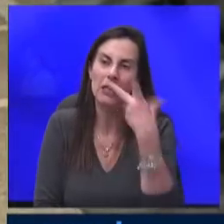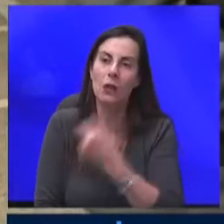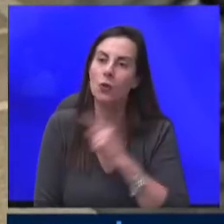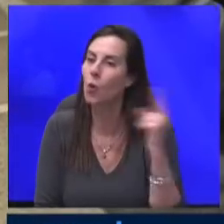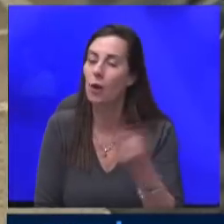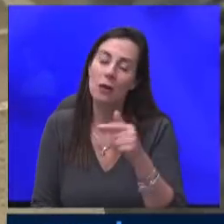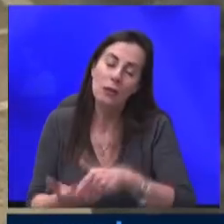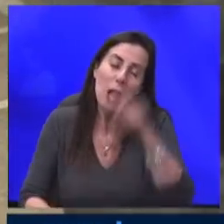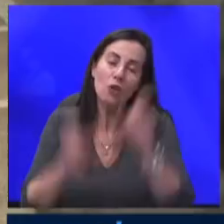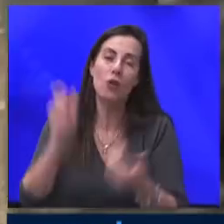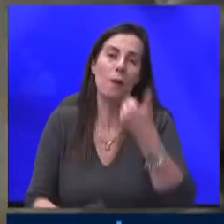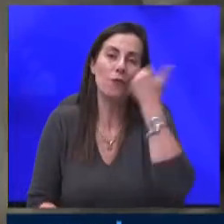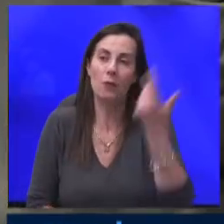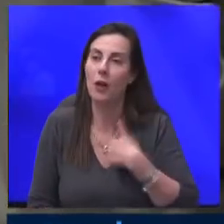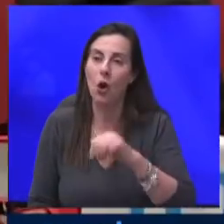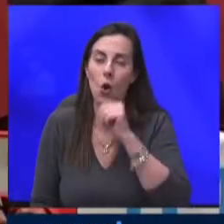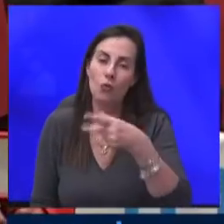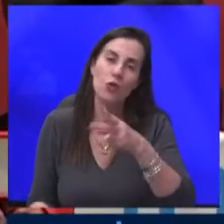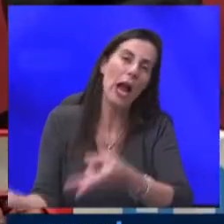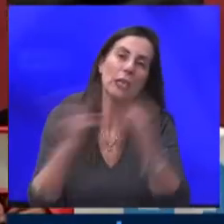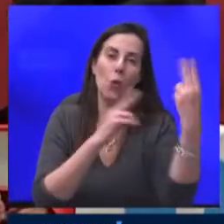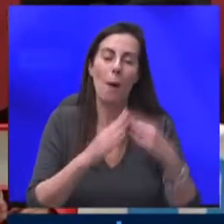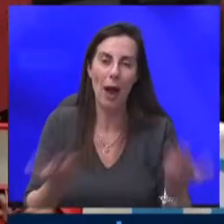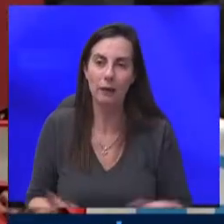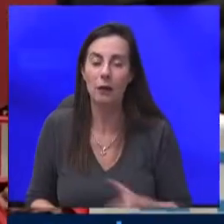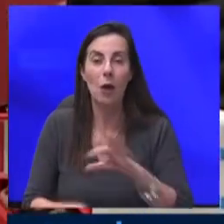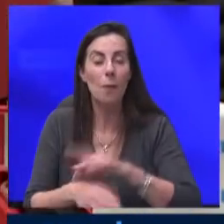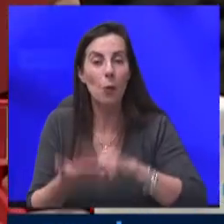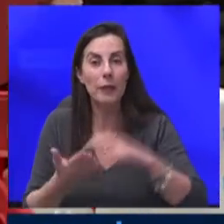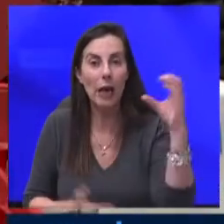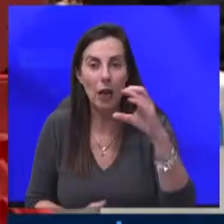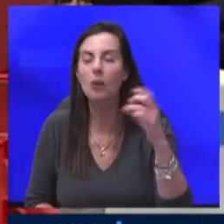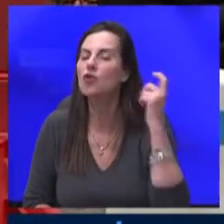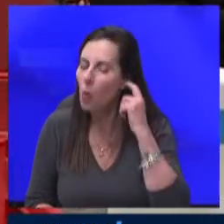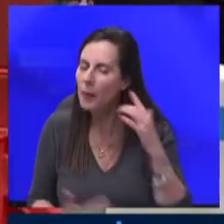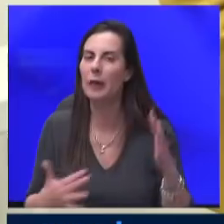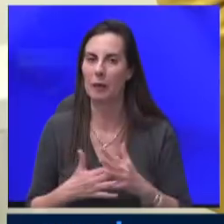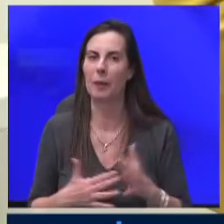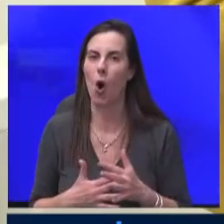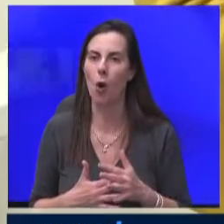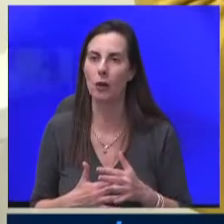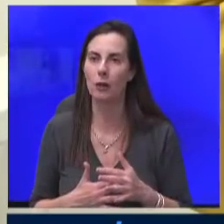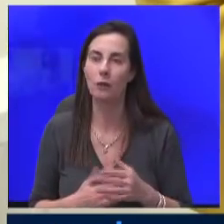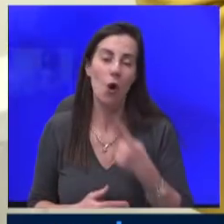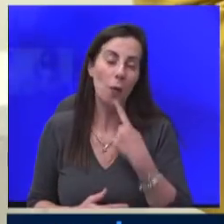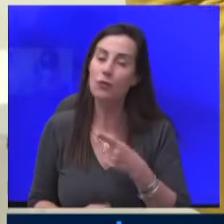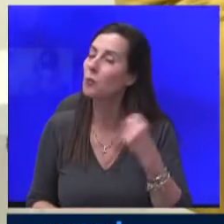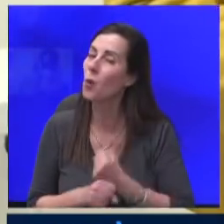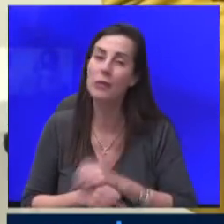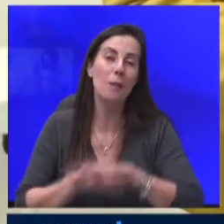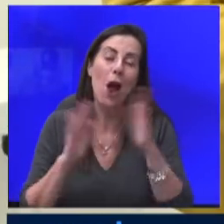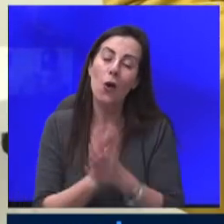כי זה אנשים מבוגרים, אנחנו לא רוצים לשלוח אותם הביתה. בקופת חולים כללית שומעים את הביקורת הרבה, וטוענים שהם עושים הכל